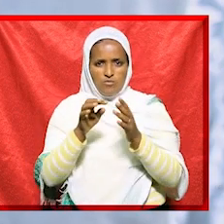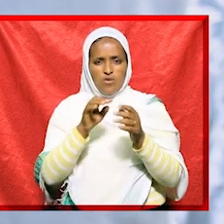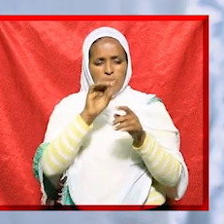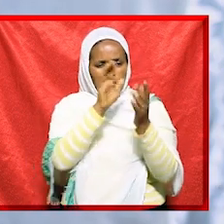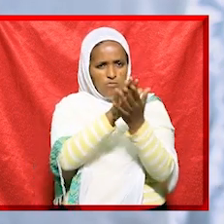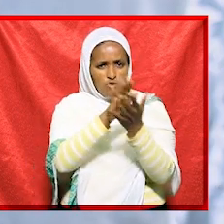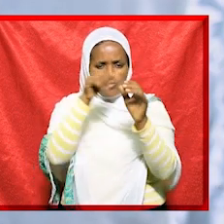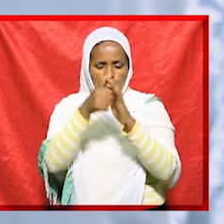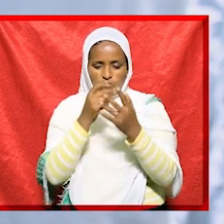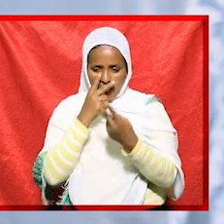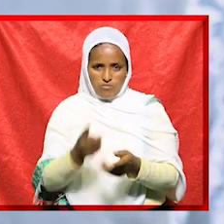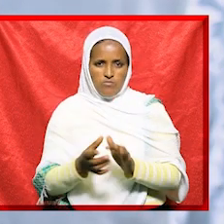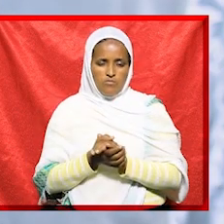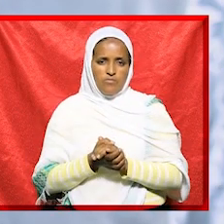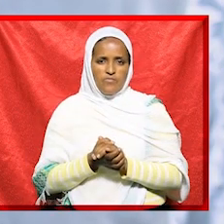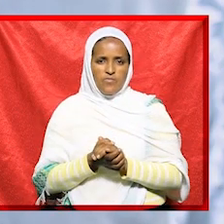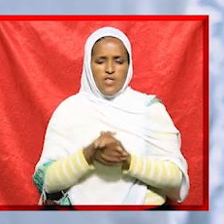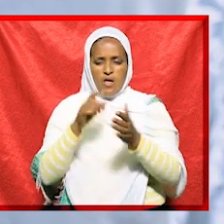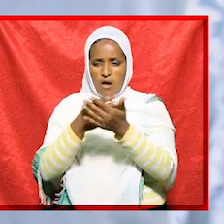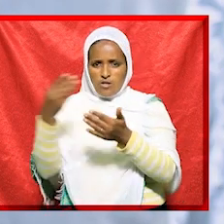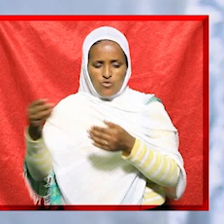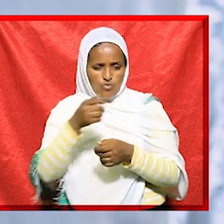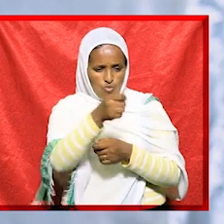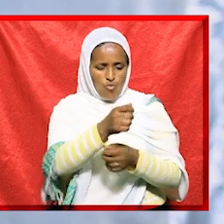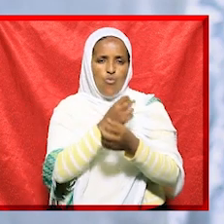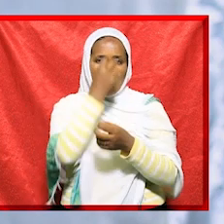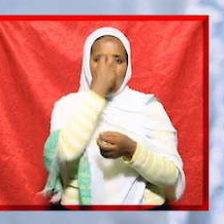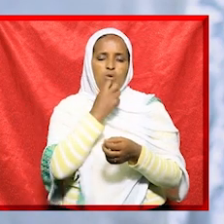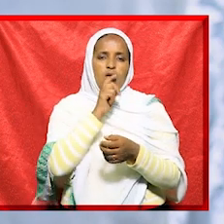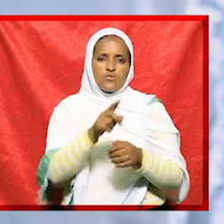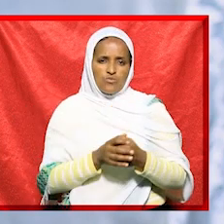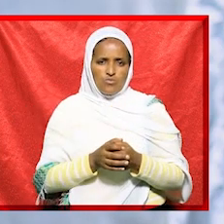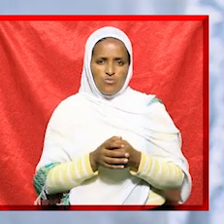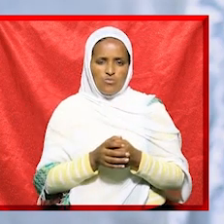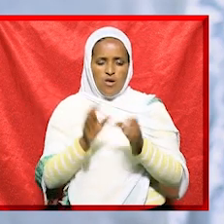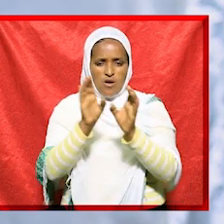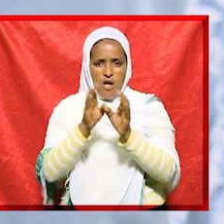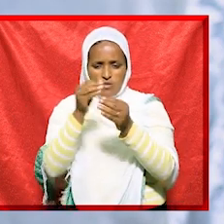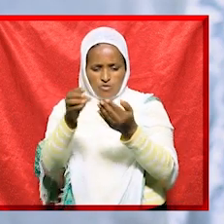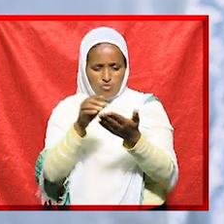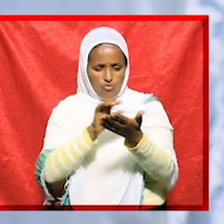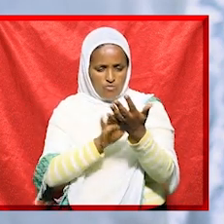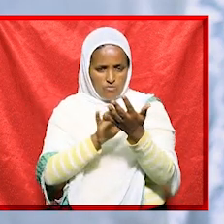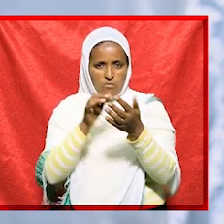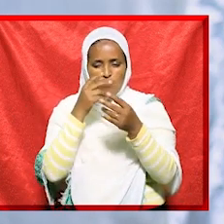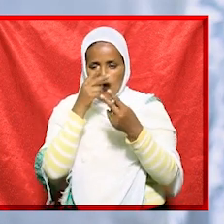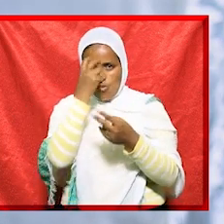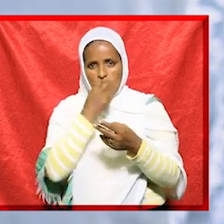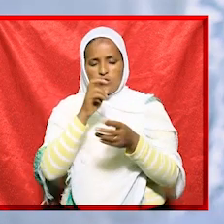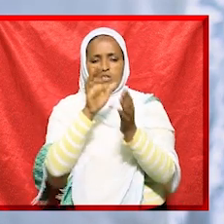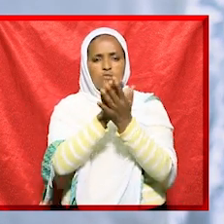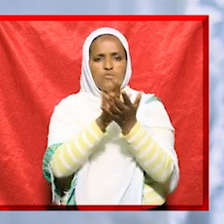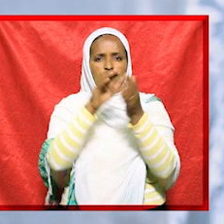በታብሌት ፖርኖ እኮ እያዩ ነው ያሉ በየትምህርት ቤታቸው ያንን እኮ ገዝቶ የሚሰጥ ወላጅ ነው ካርድ